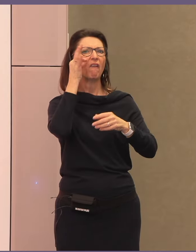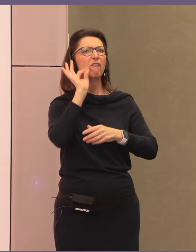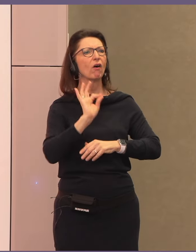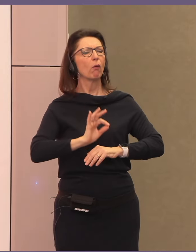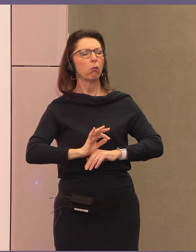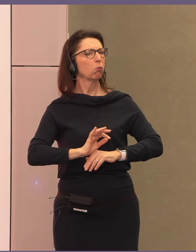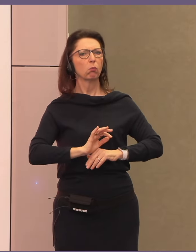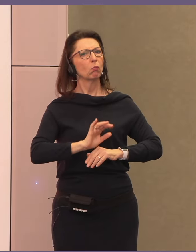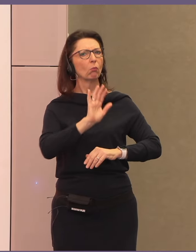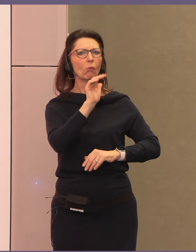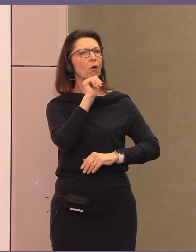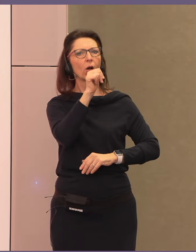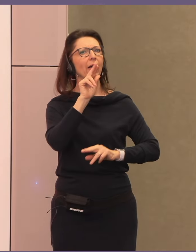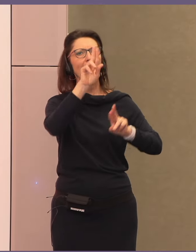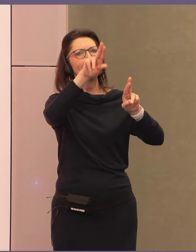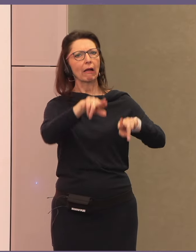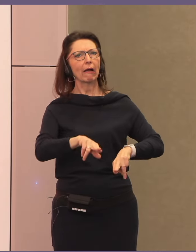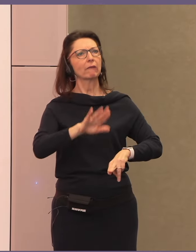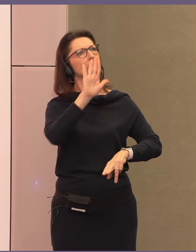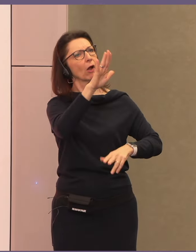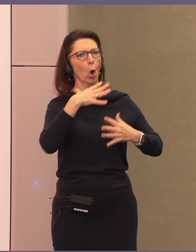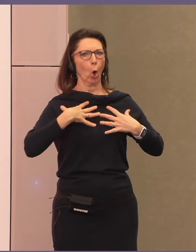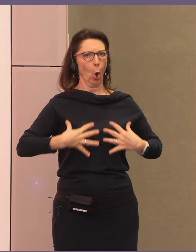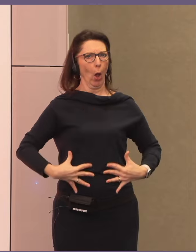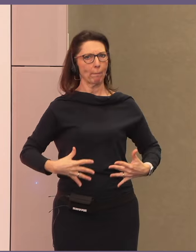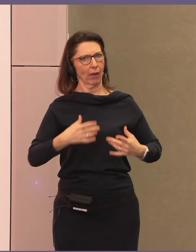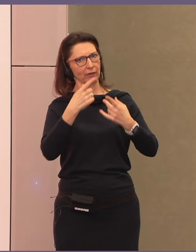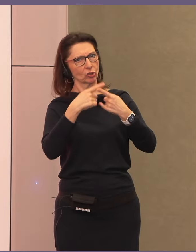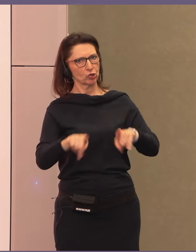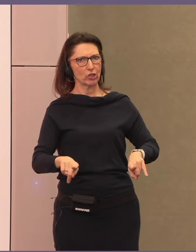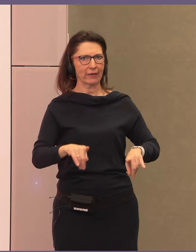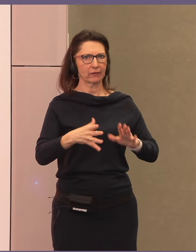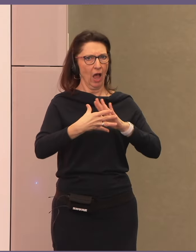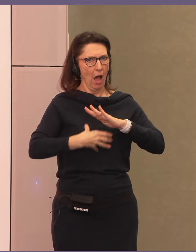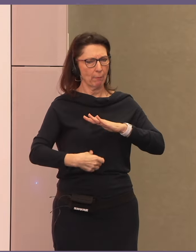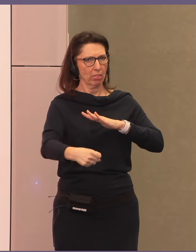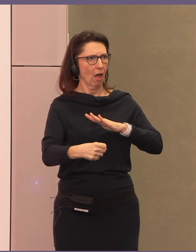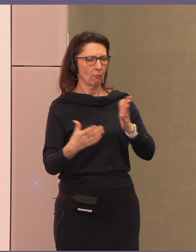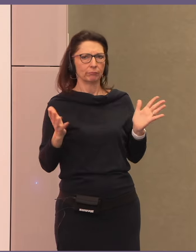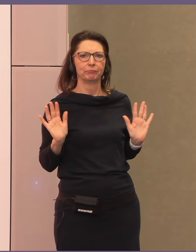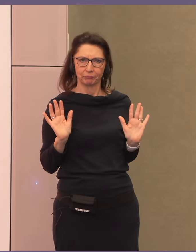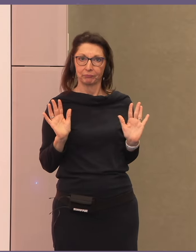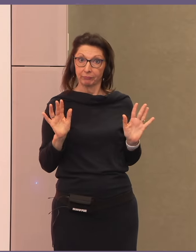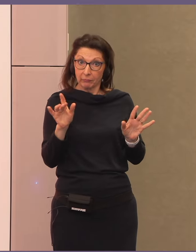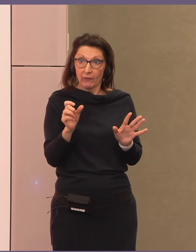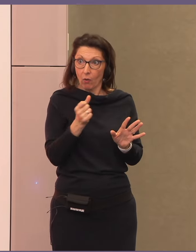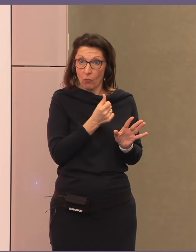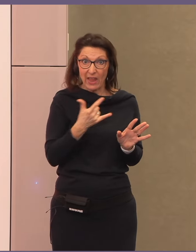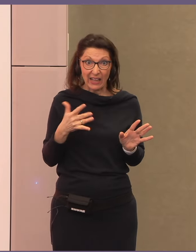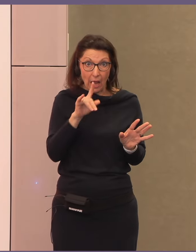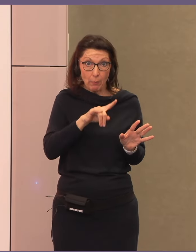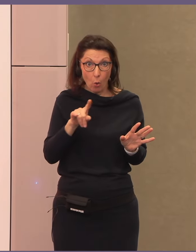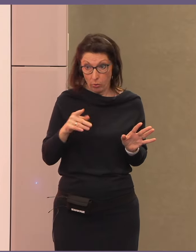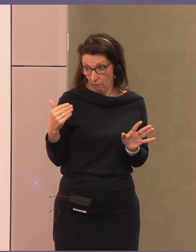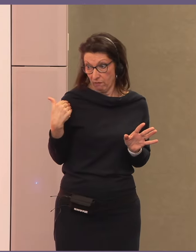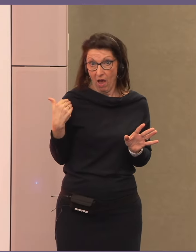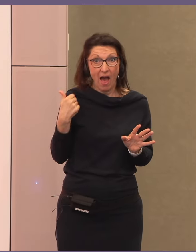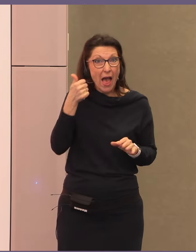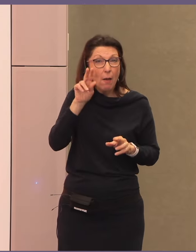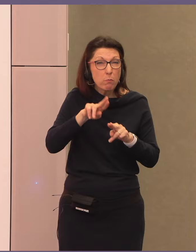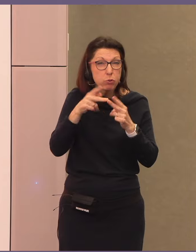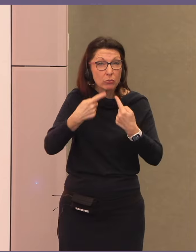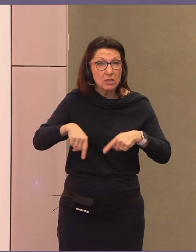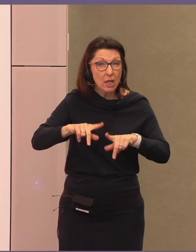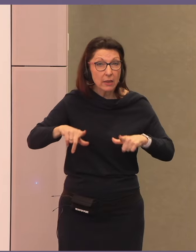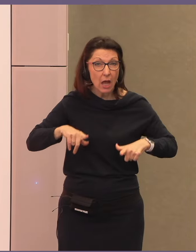haben, über ihren eigenen Körper zu entscheiden. Und um nichts weniger geht es, wenn wir das vor wenigen Monaten in einem Bundesland erlebt haben, dass wir